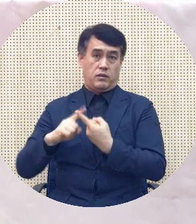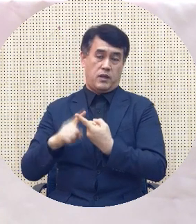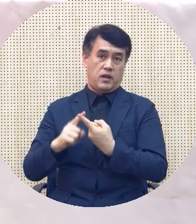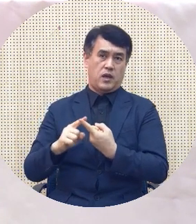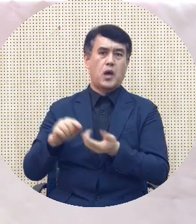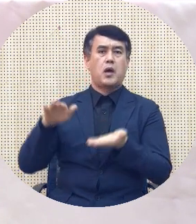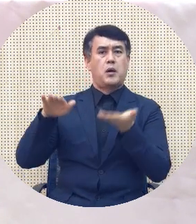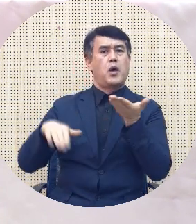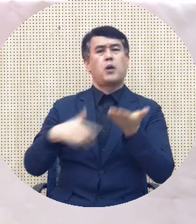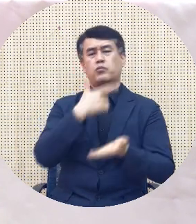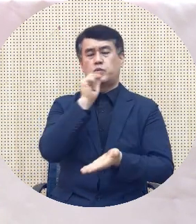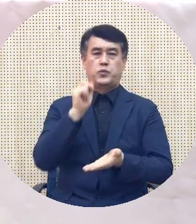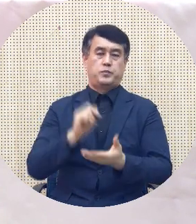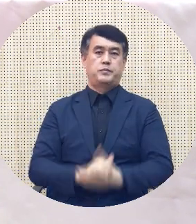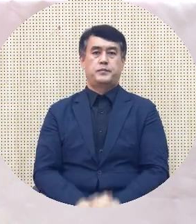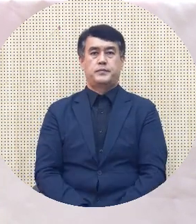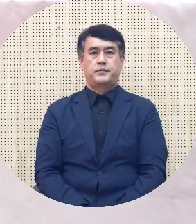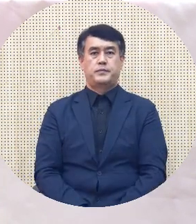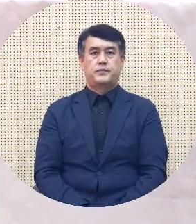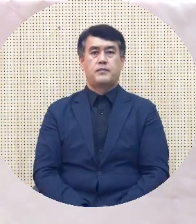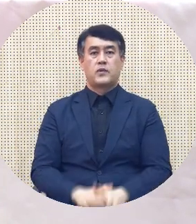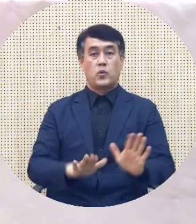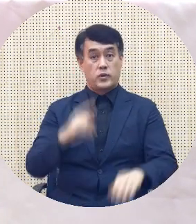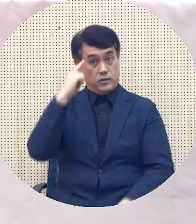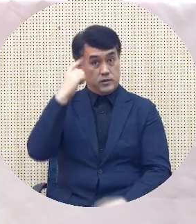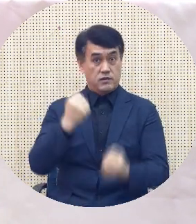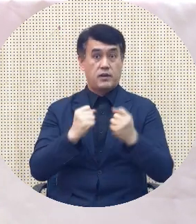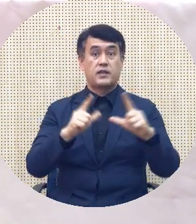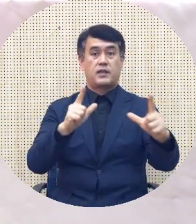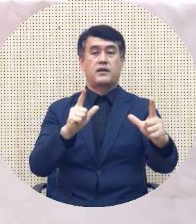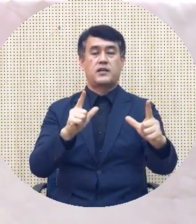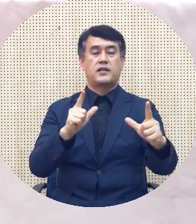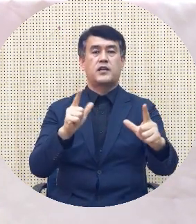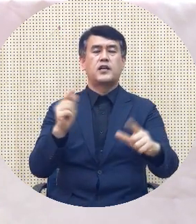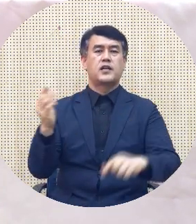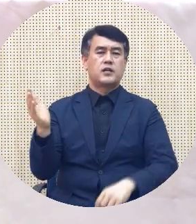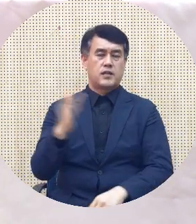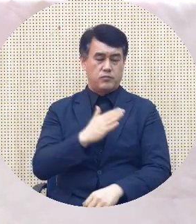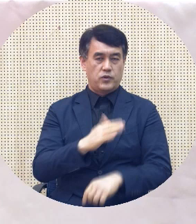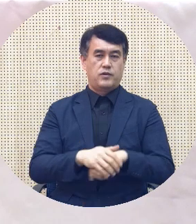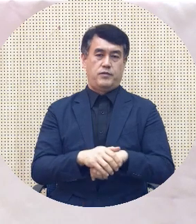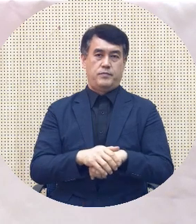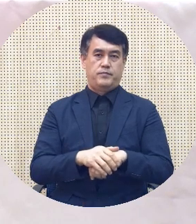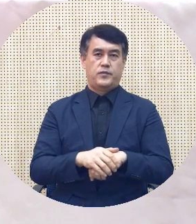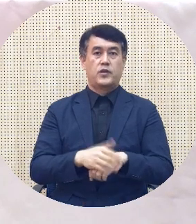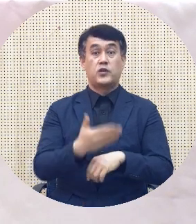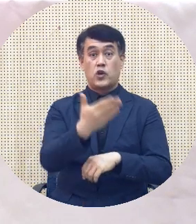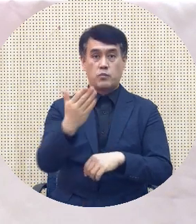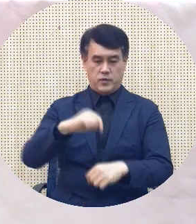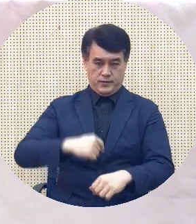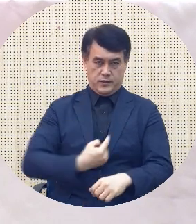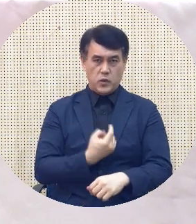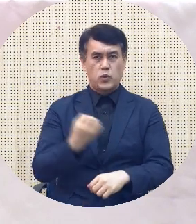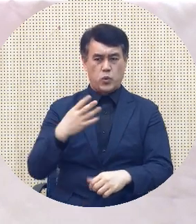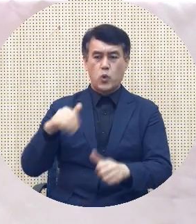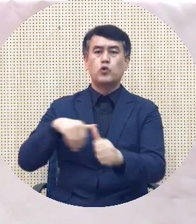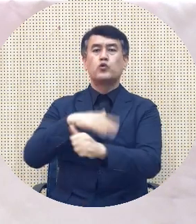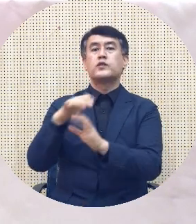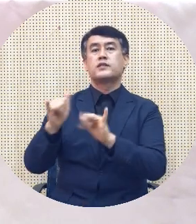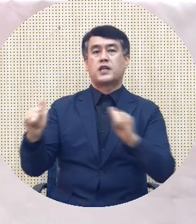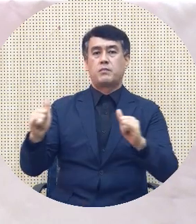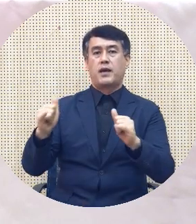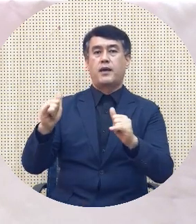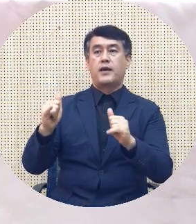부족한 상황입니다. 오늘 정신건강의 날을 계기로 국민 여러분들께서도 스스로와 그리고 주변